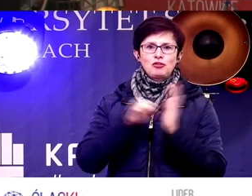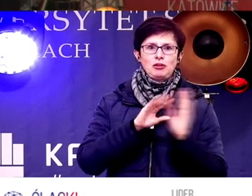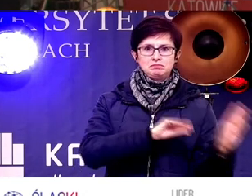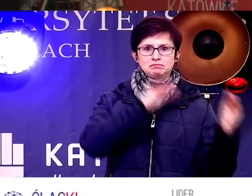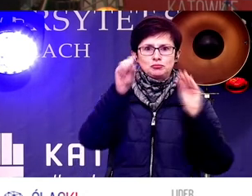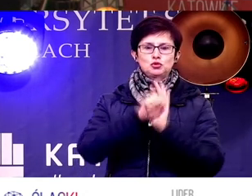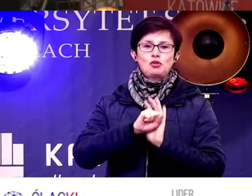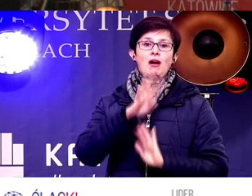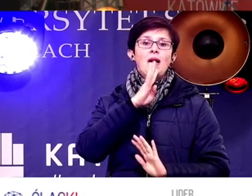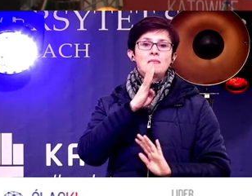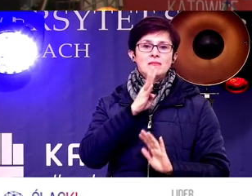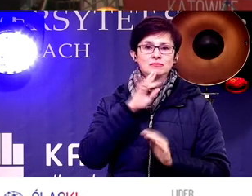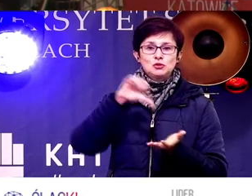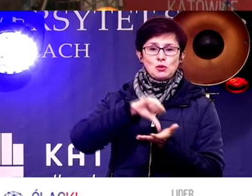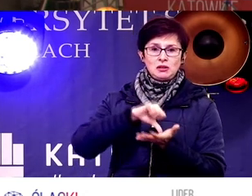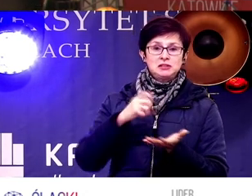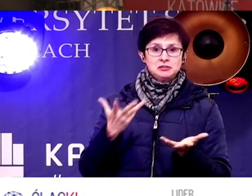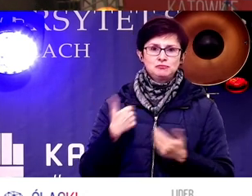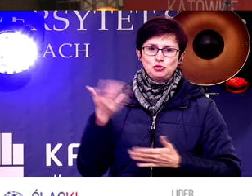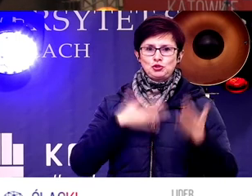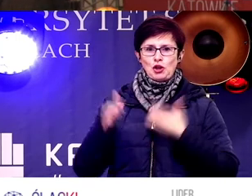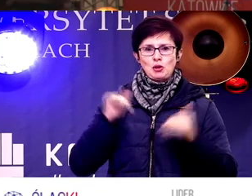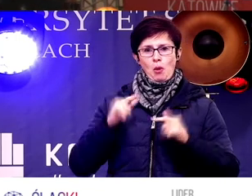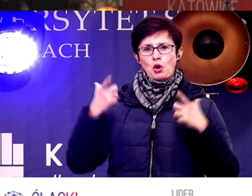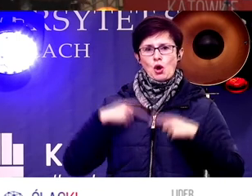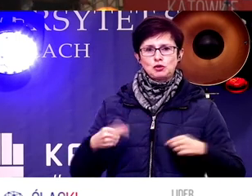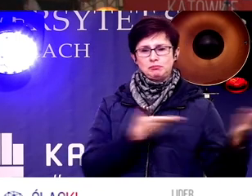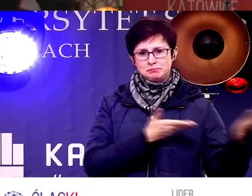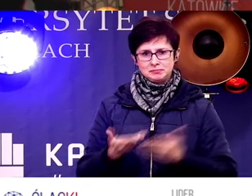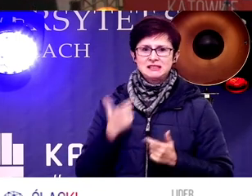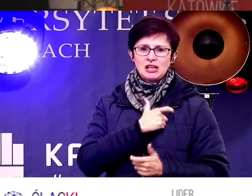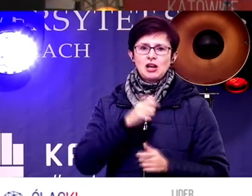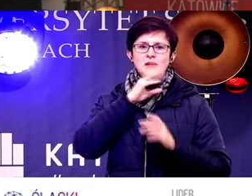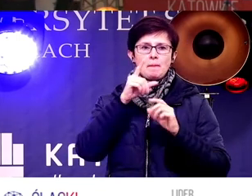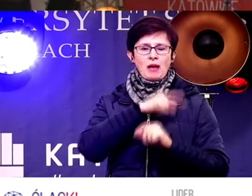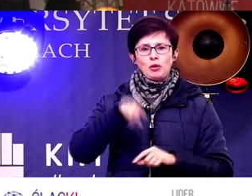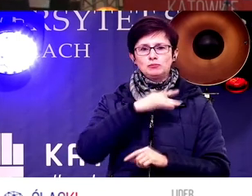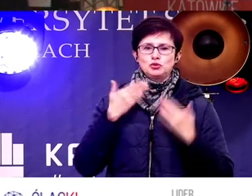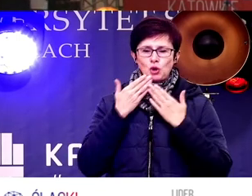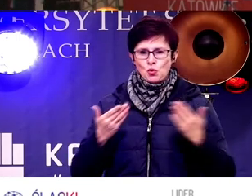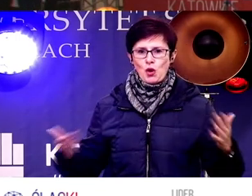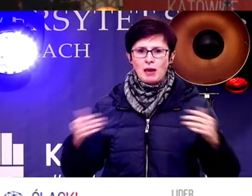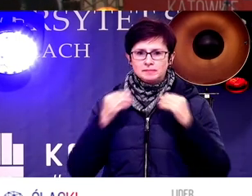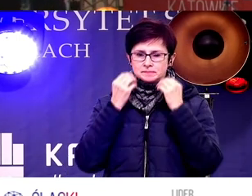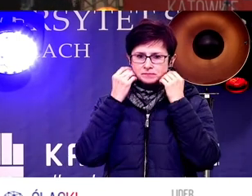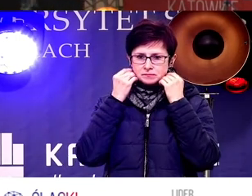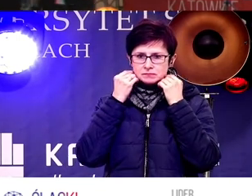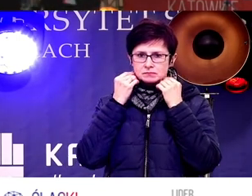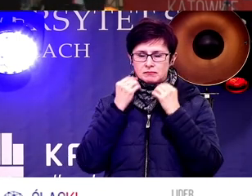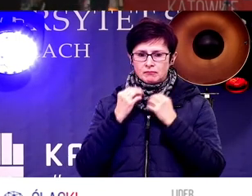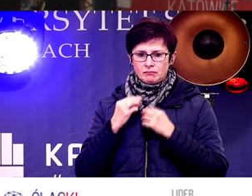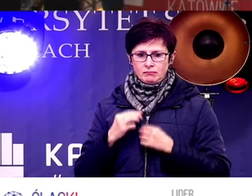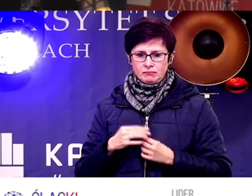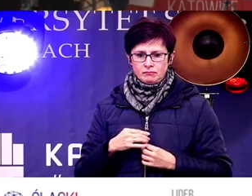Waszyngtonu, także cieszę się bardzo, że mogliśmy gościć osobiście. Serdecznie panom dziękuję. Dziękuję. Dziękuję bardzo.